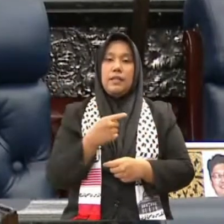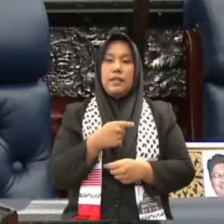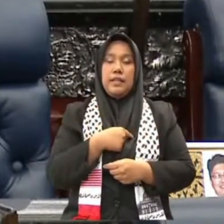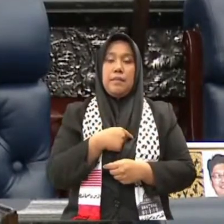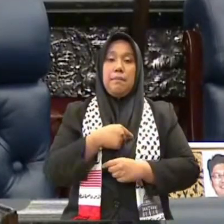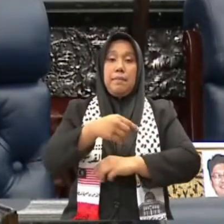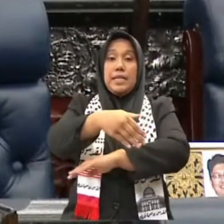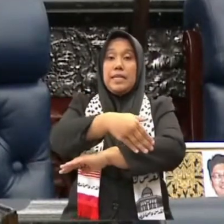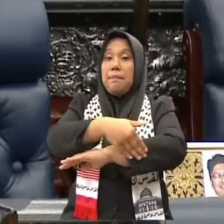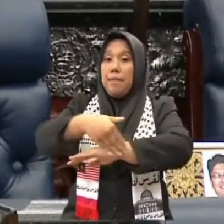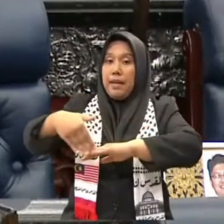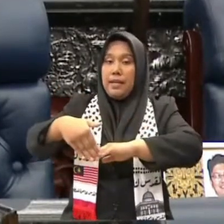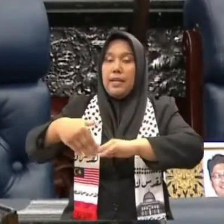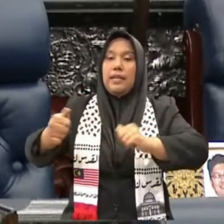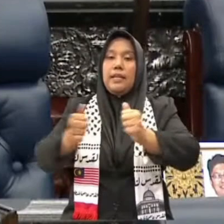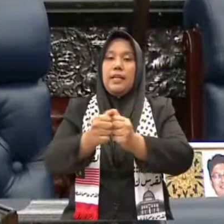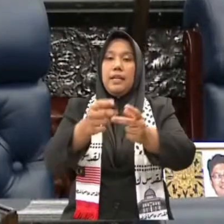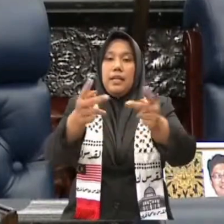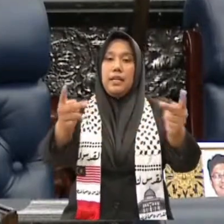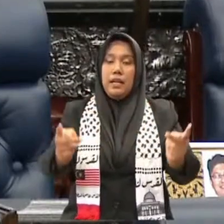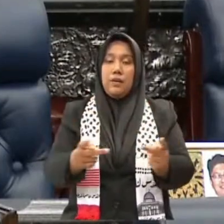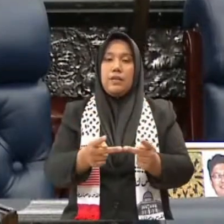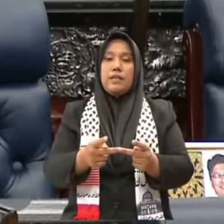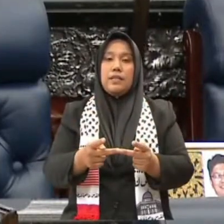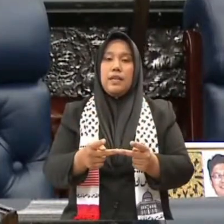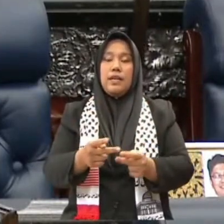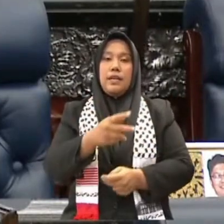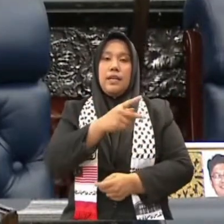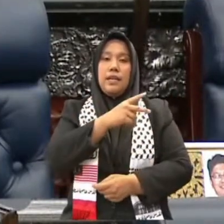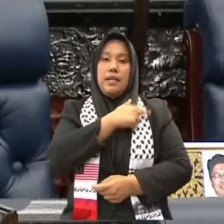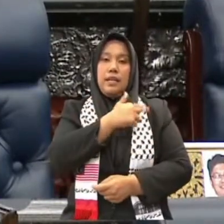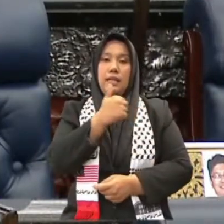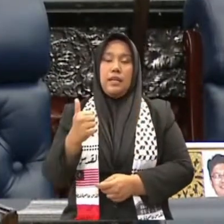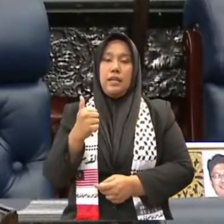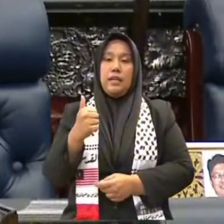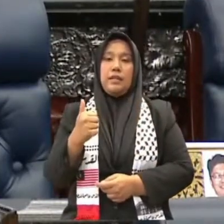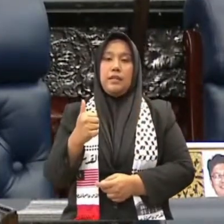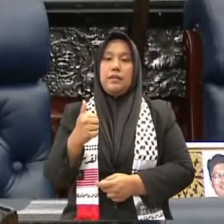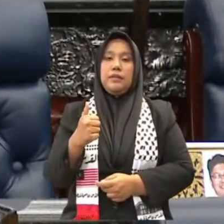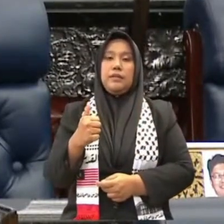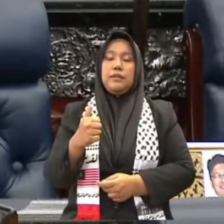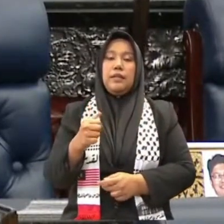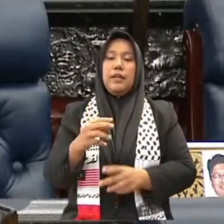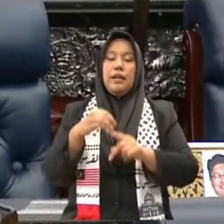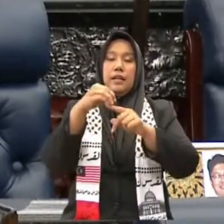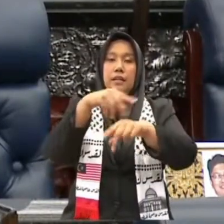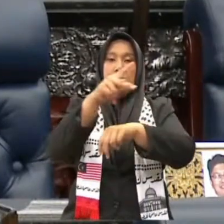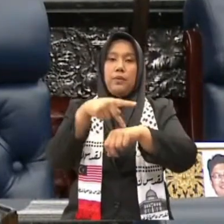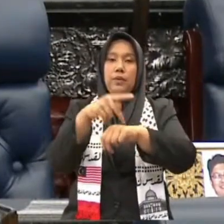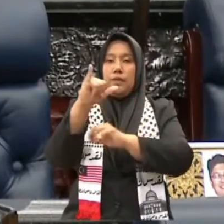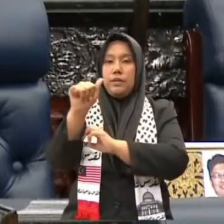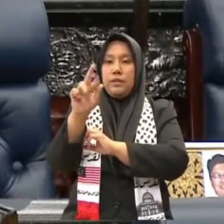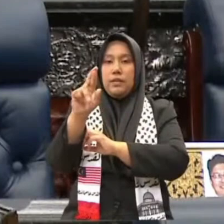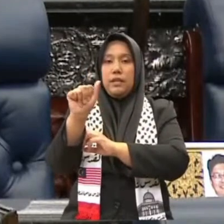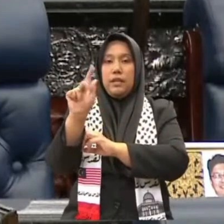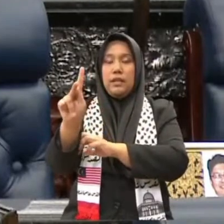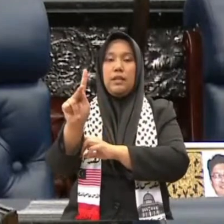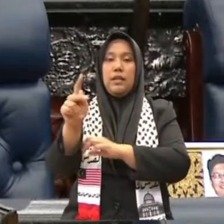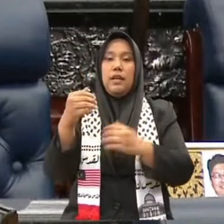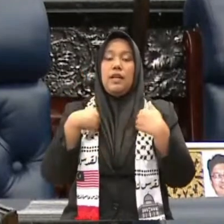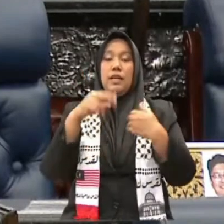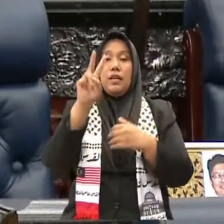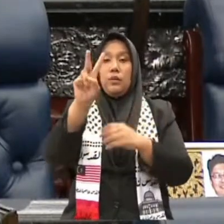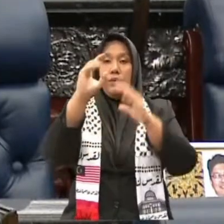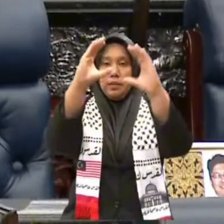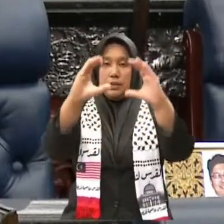kawasan di sebelah Indonesia, khususnya di kawasan Pulau Jarak. Baik, ada dua mekanisme yang yang dilakukan,